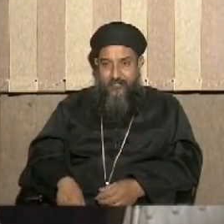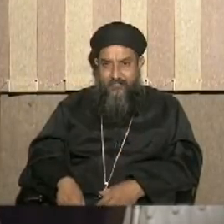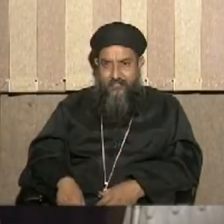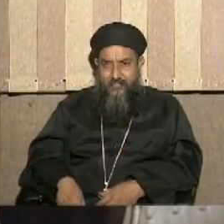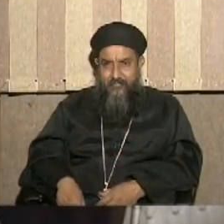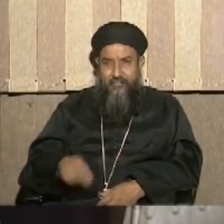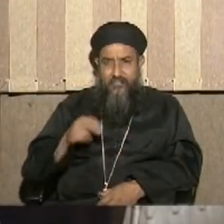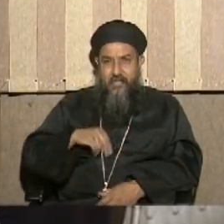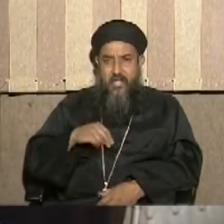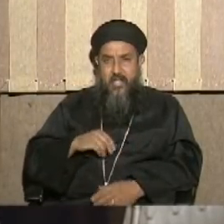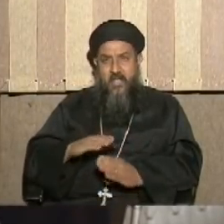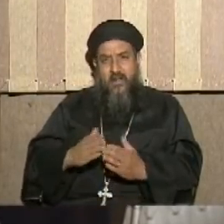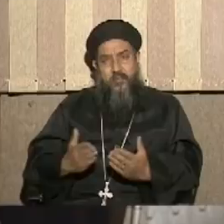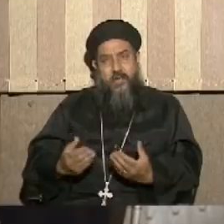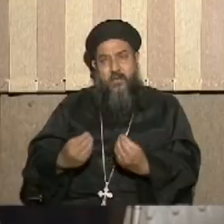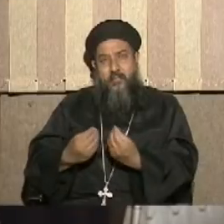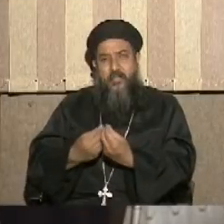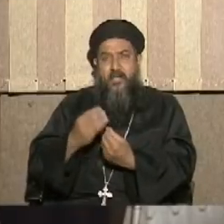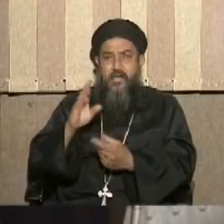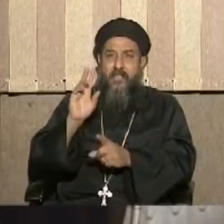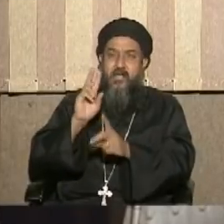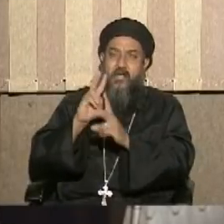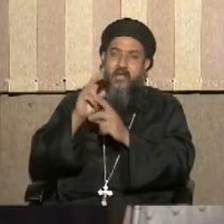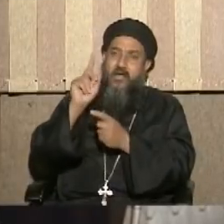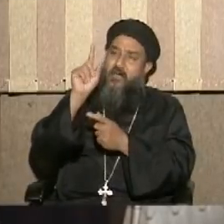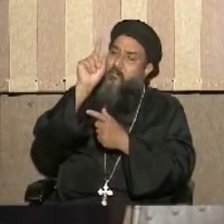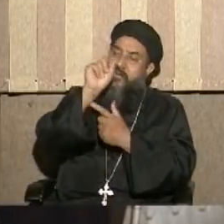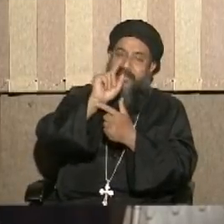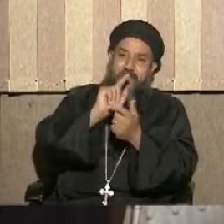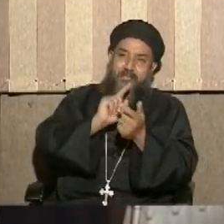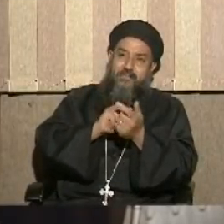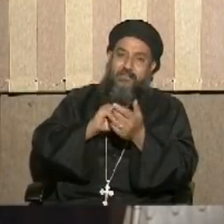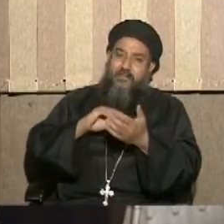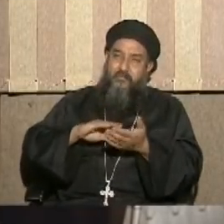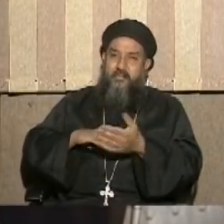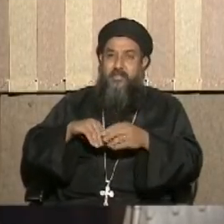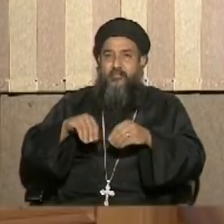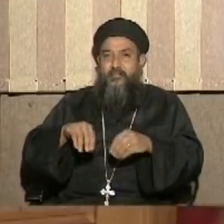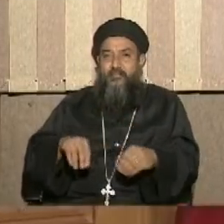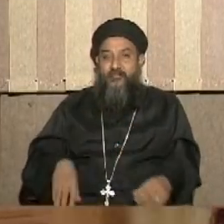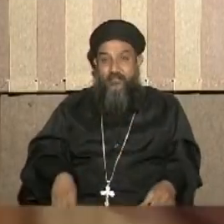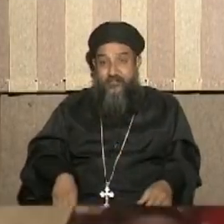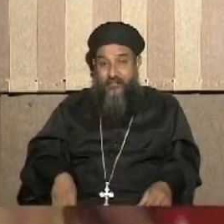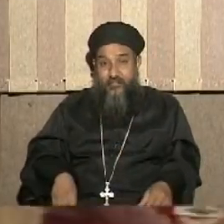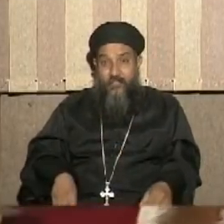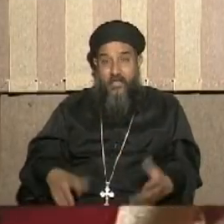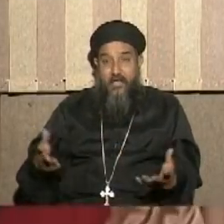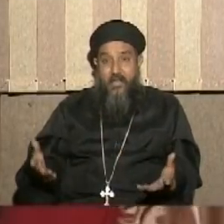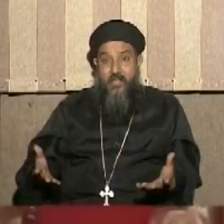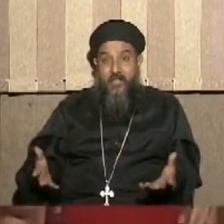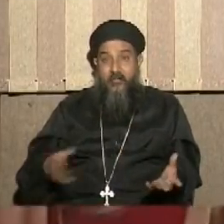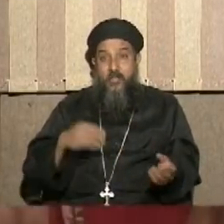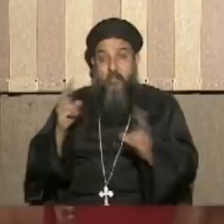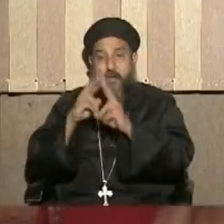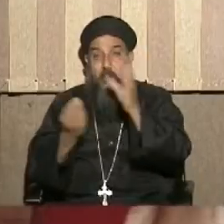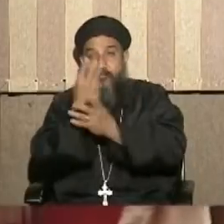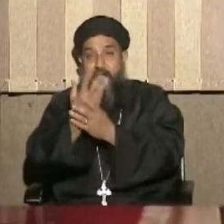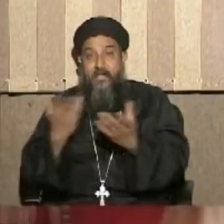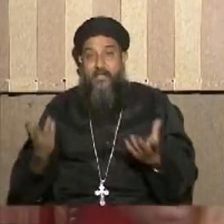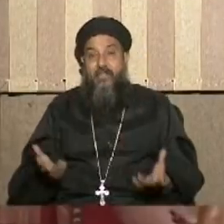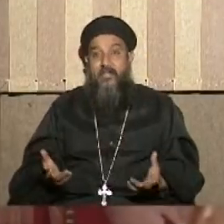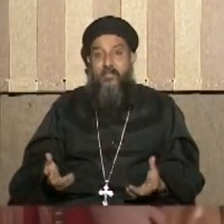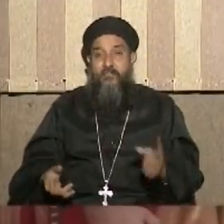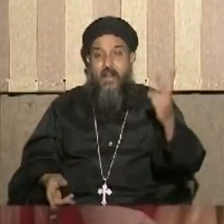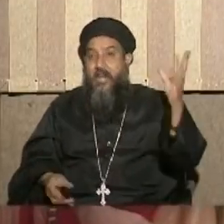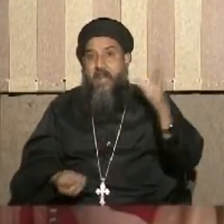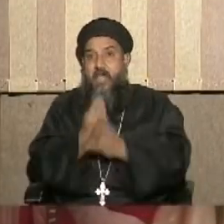اباك، حتى انه عندما ينتقل الى الرب يصلي من اجلك لكي ياتيك الخير. مولاي مولاي لا اله